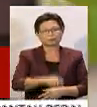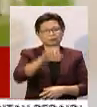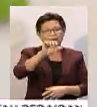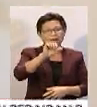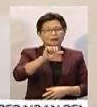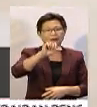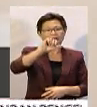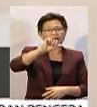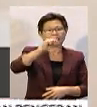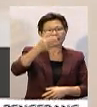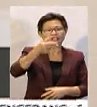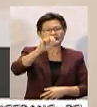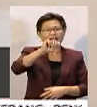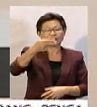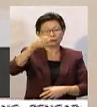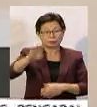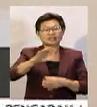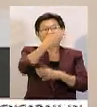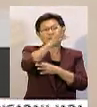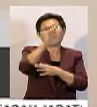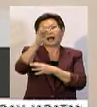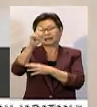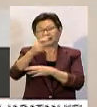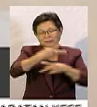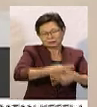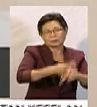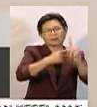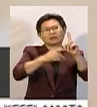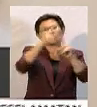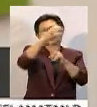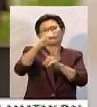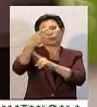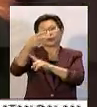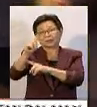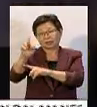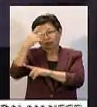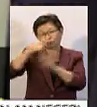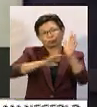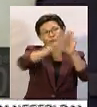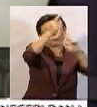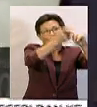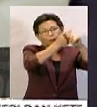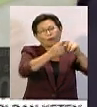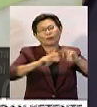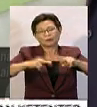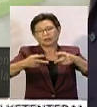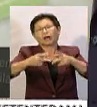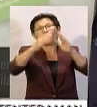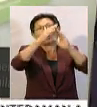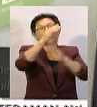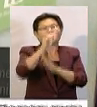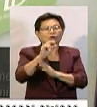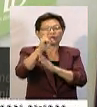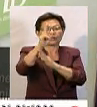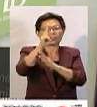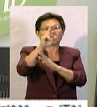PHB memiliki 19 buah aset dan simpanan tanah seluas 100,000 hektar untuk pembangunan dan turut menjana unit amanah hartanah